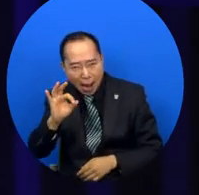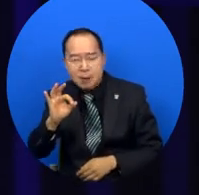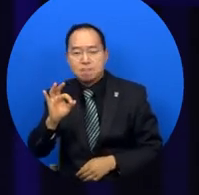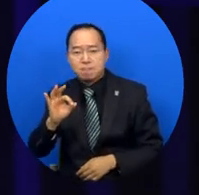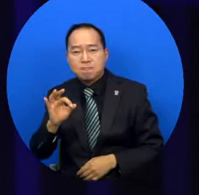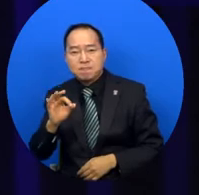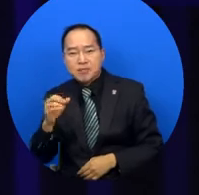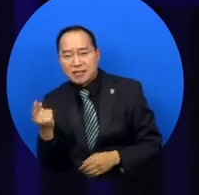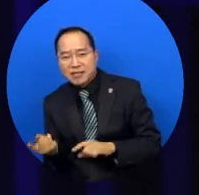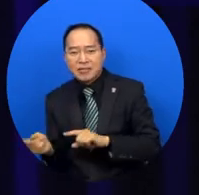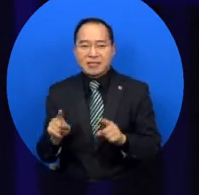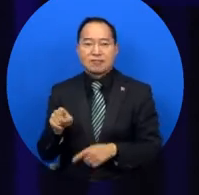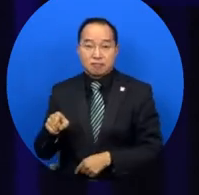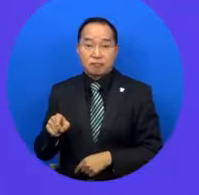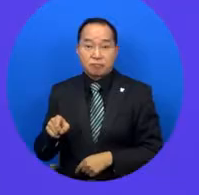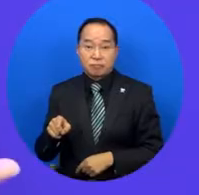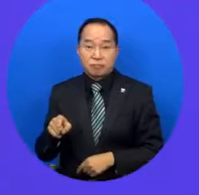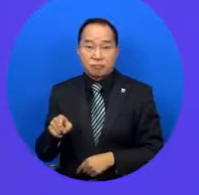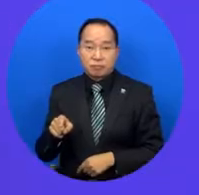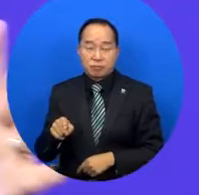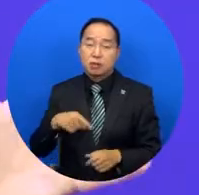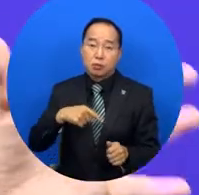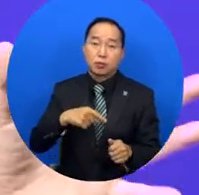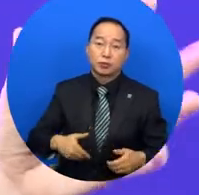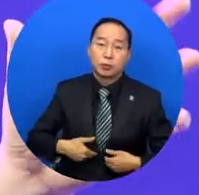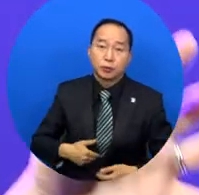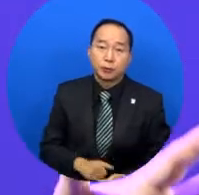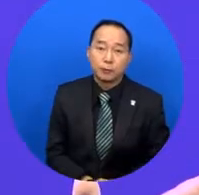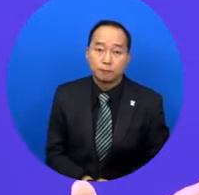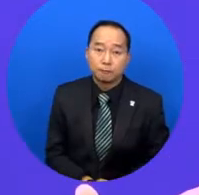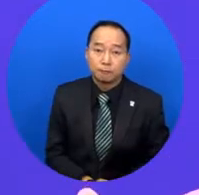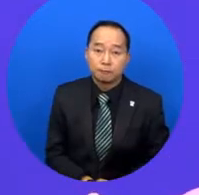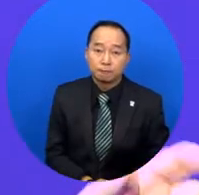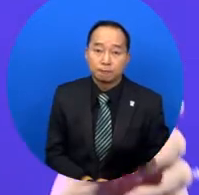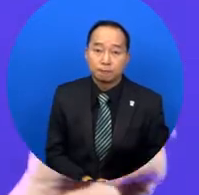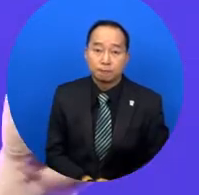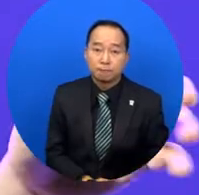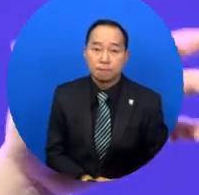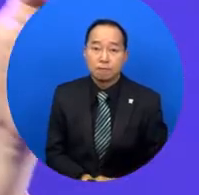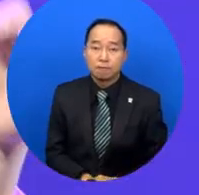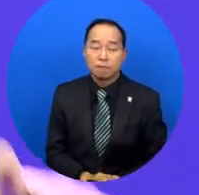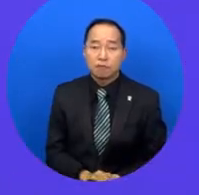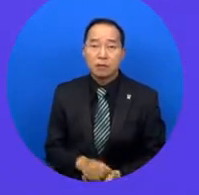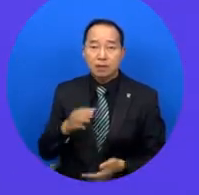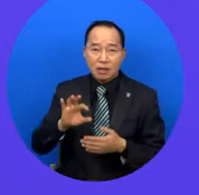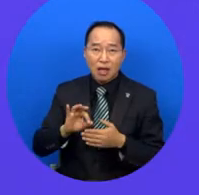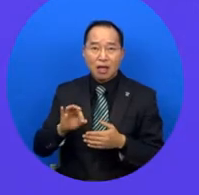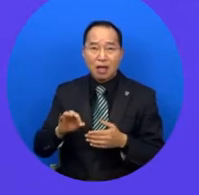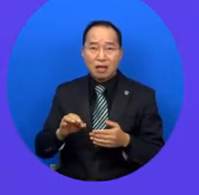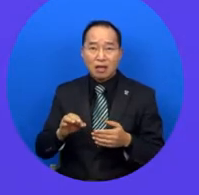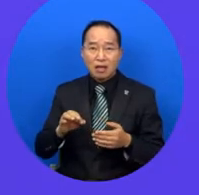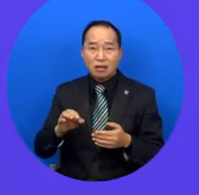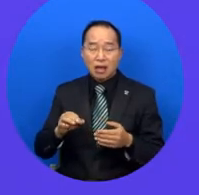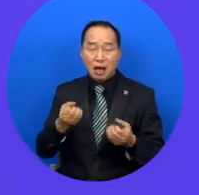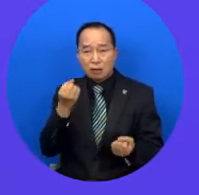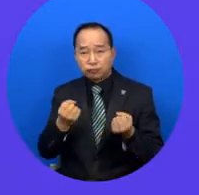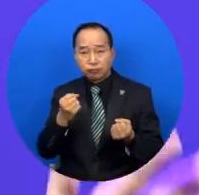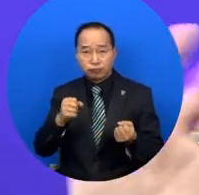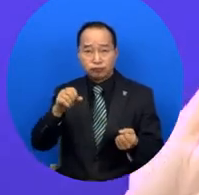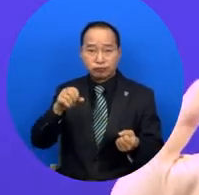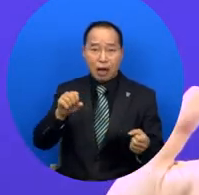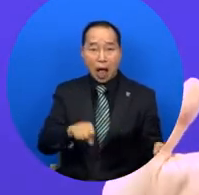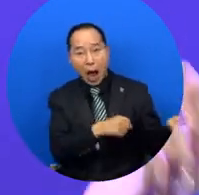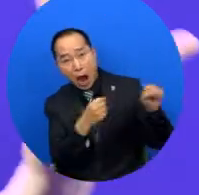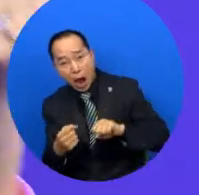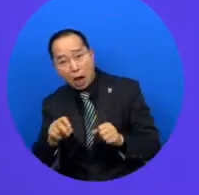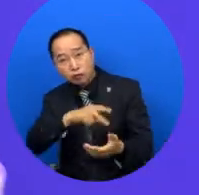배웠잖아. 이게 어디야? 이렇게 두 가지가 공존한다는 걸 계속 가르쳐줘야 되고 근데 그 안에 있으면 몰라 내가 지금 깨져갖고 아픈데 그